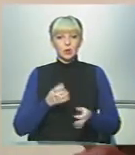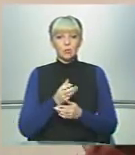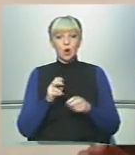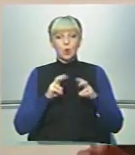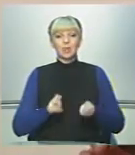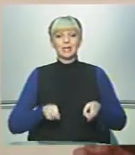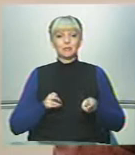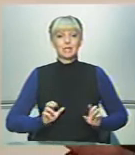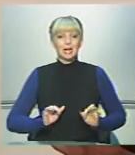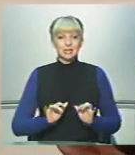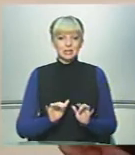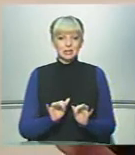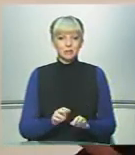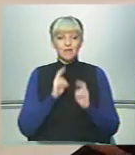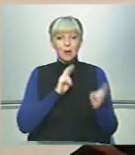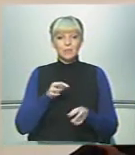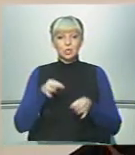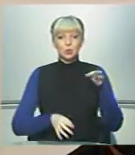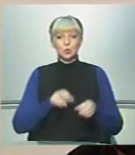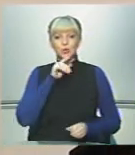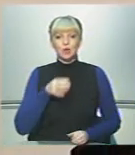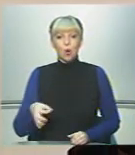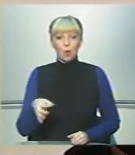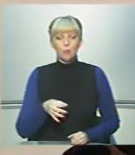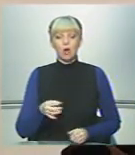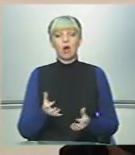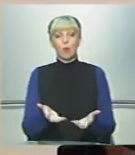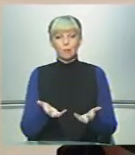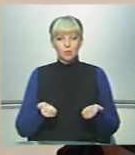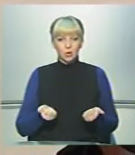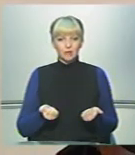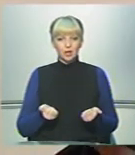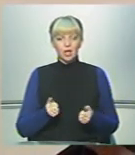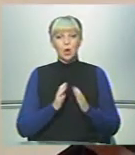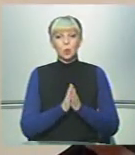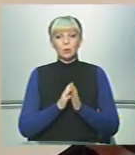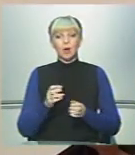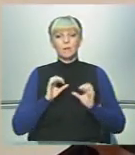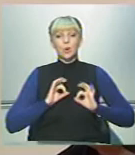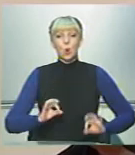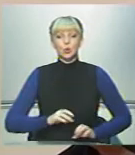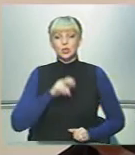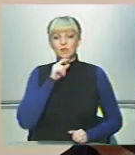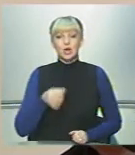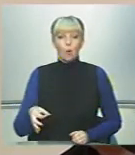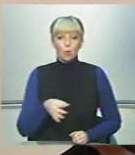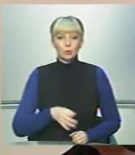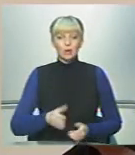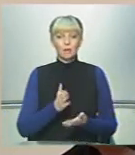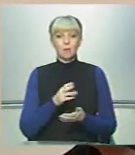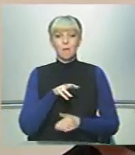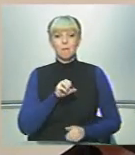До кримінальних справ апеляційного суду Чернівецької області ухвалила. Клопотання прокурора прокуратури Чернівецької області